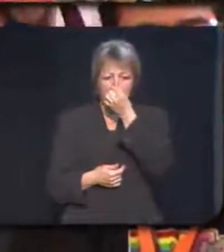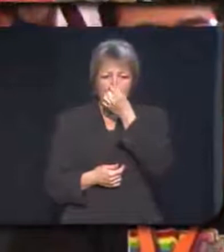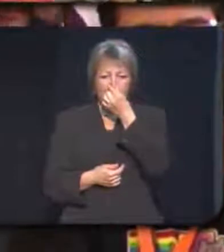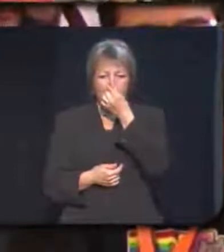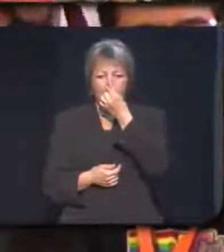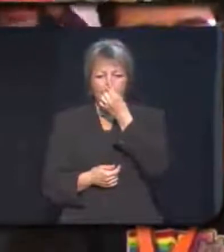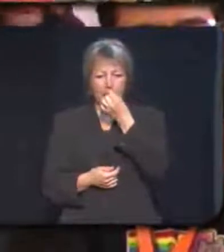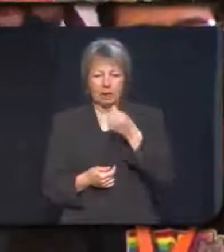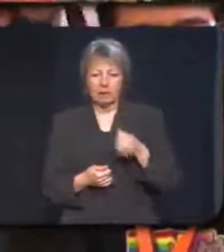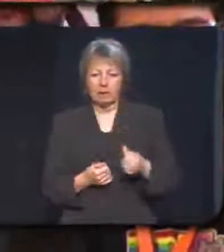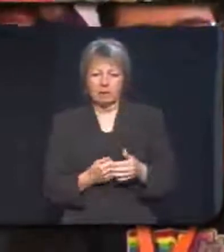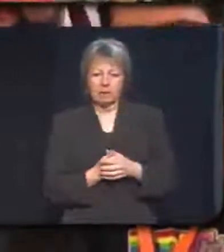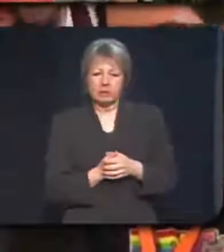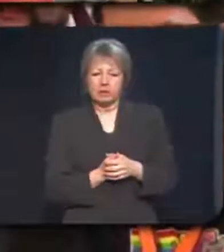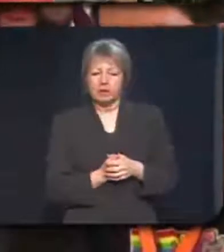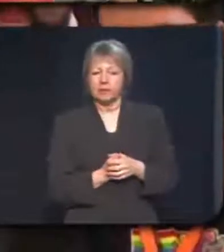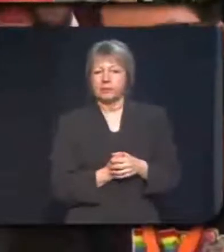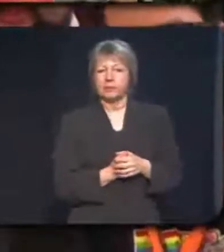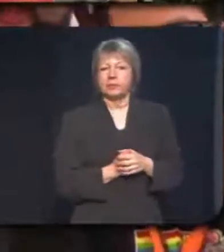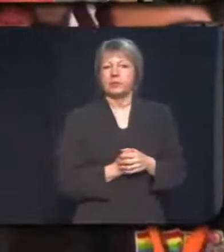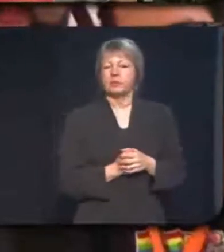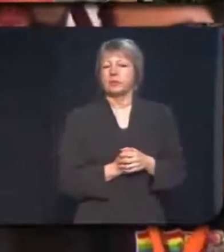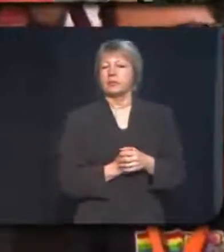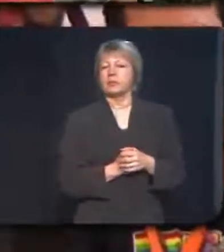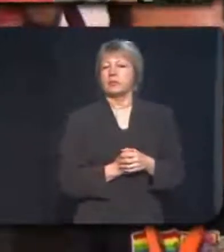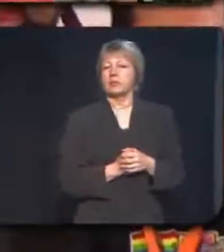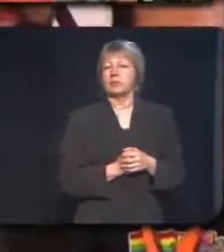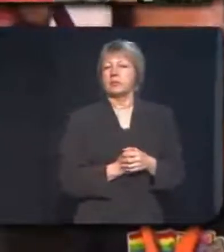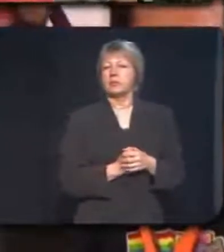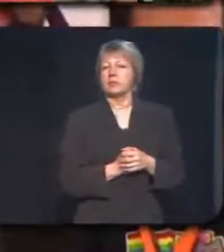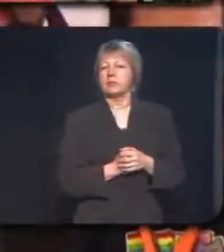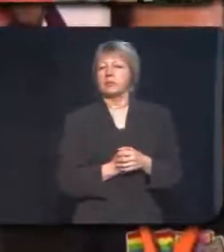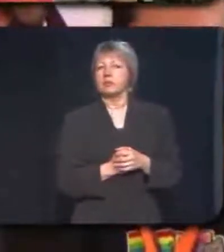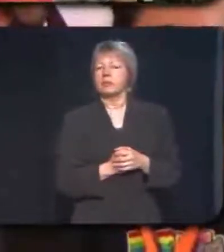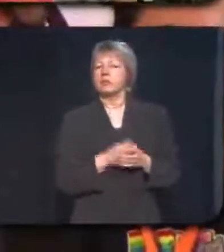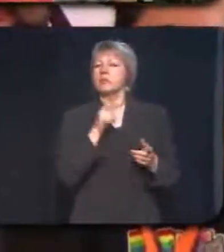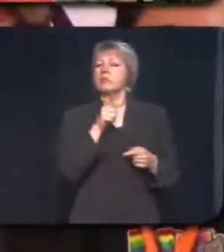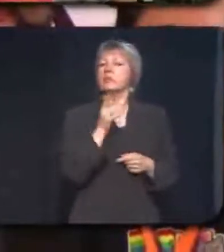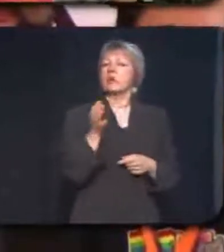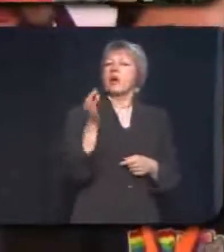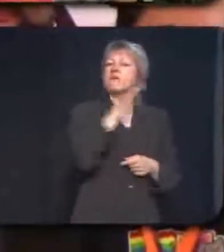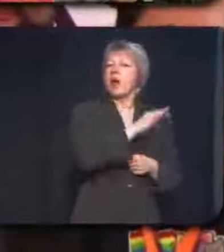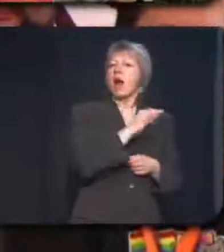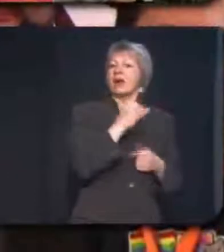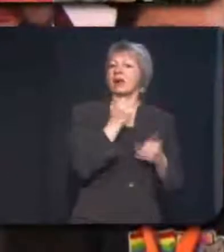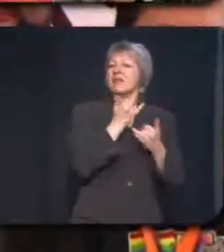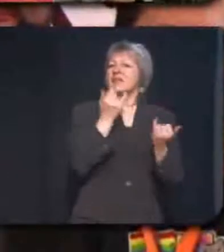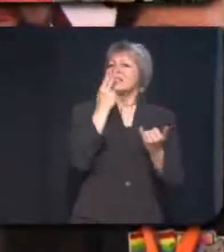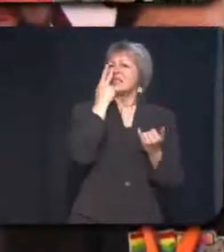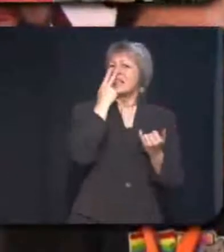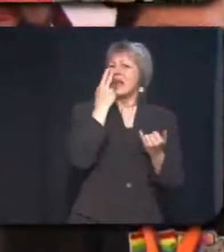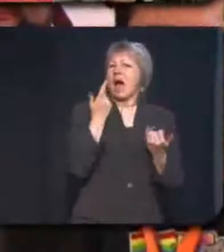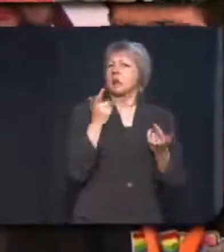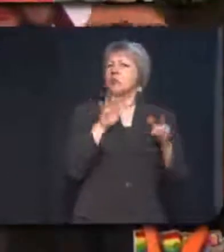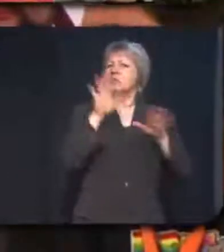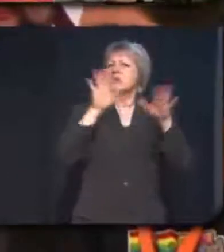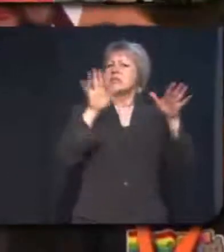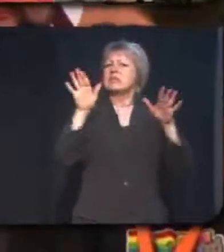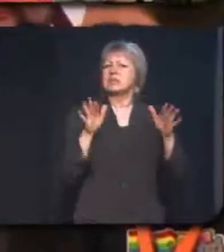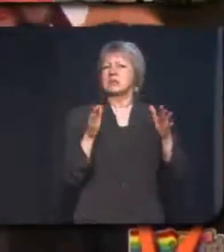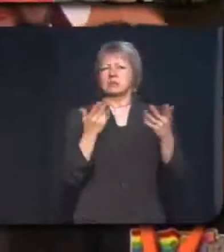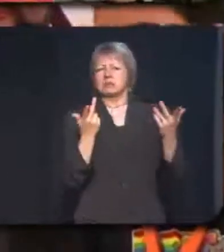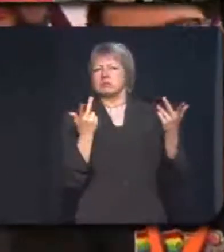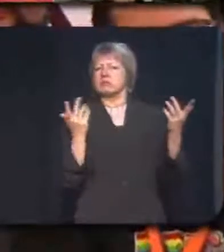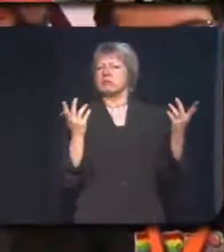auf Basis des kommendens zwischen den Parteien oder Nein auf jedem nationalen Parteitag also hier auch auf dem deutschen nationalen